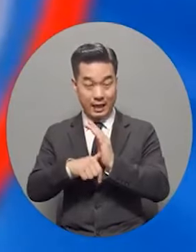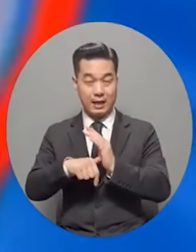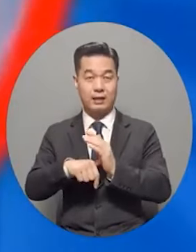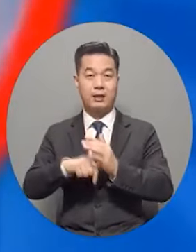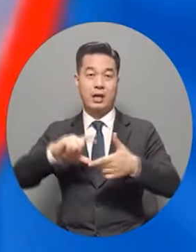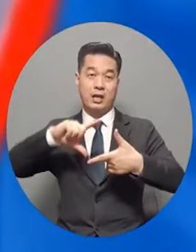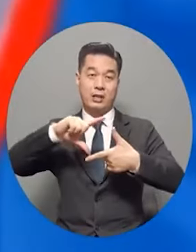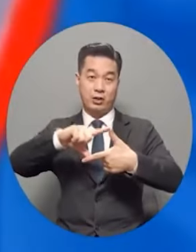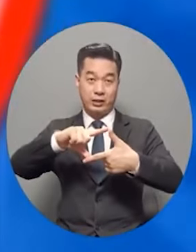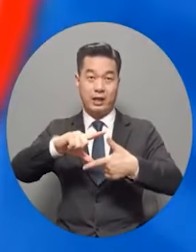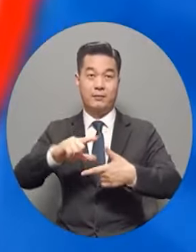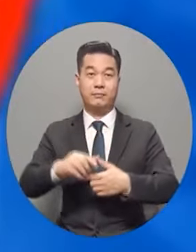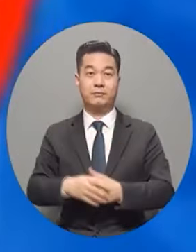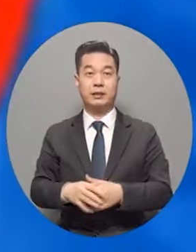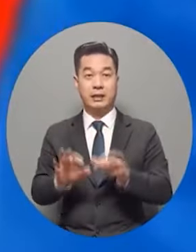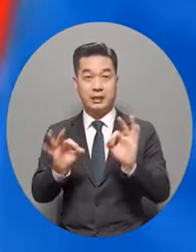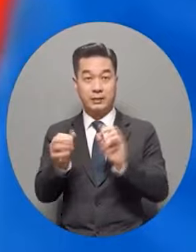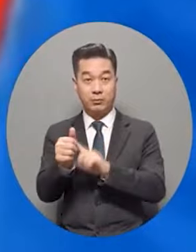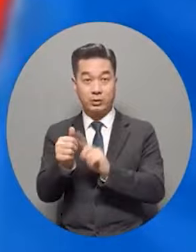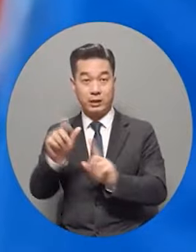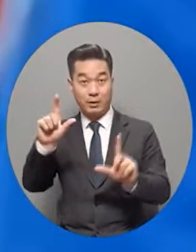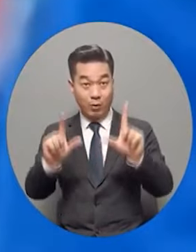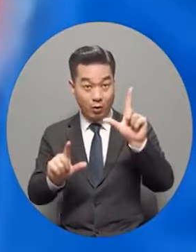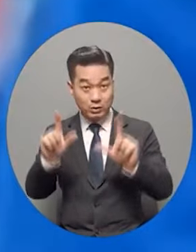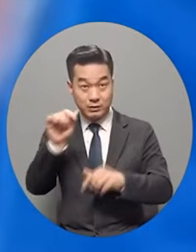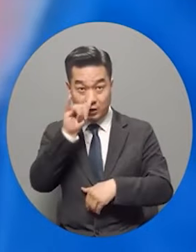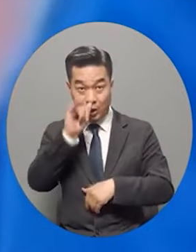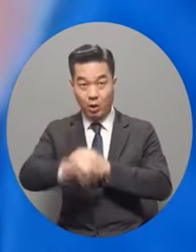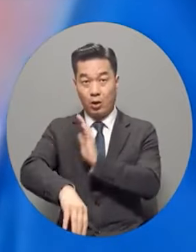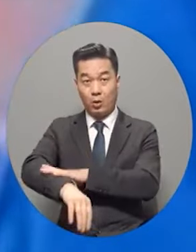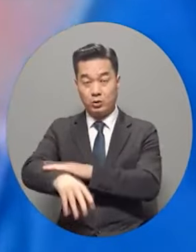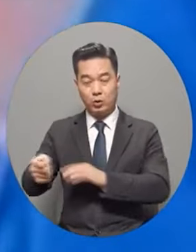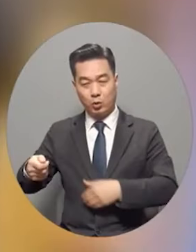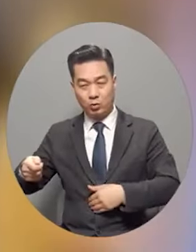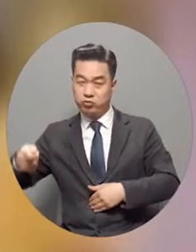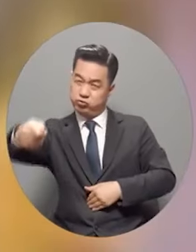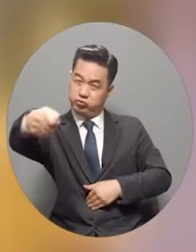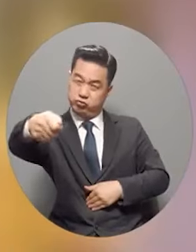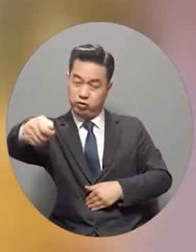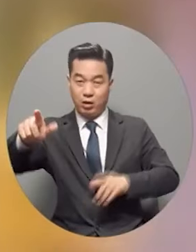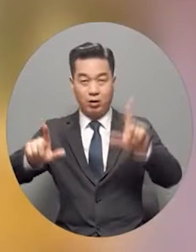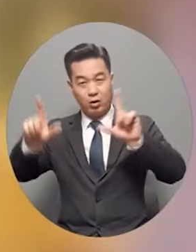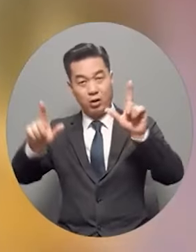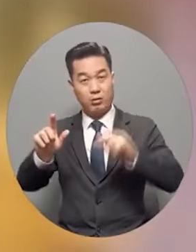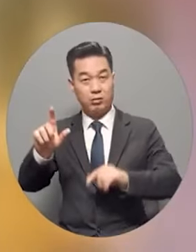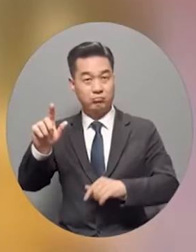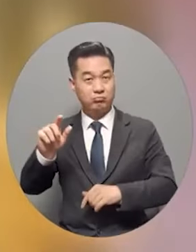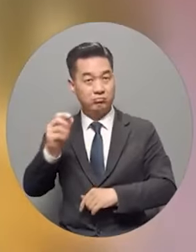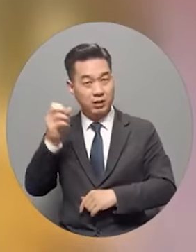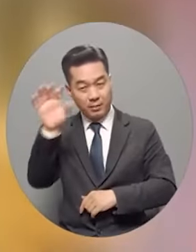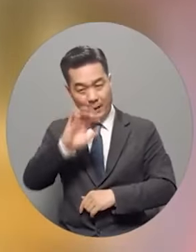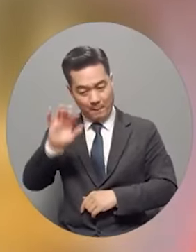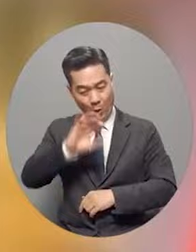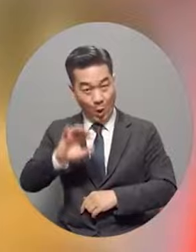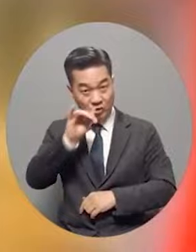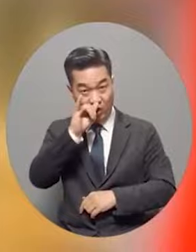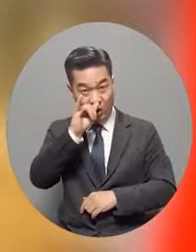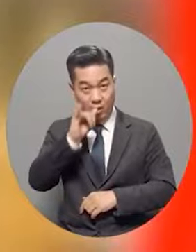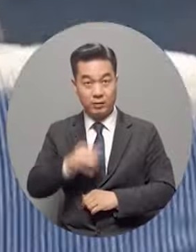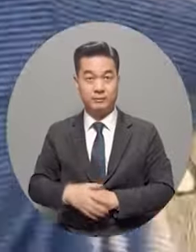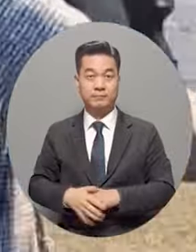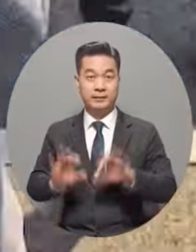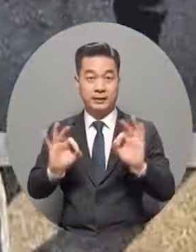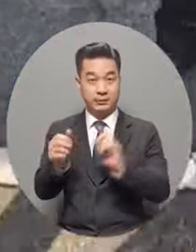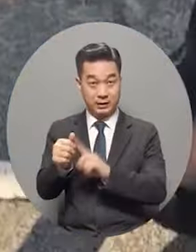봉하마을에서 포착된 김모 씨의 모습입니다. 오른쪽 손을 쭉 뻗어 허공을 찌르는 듯한 행동을 반복합니다. 김